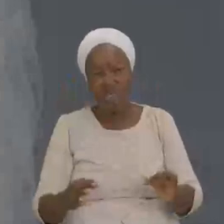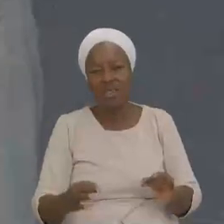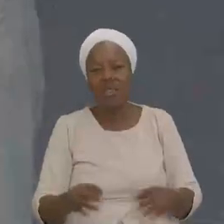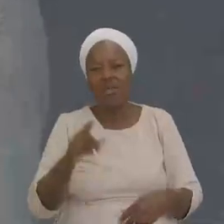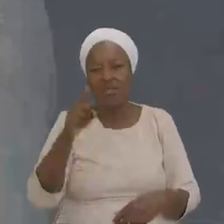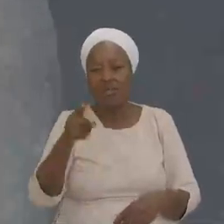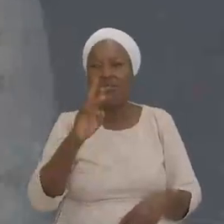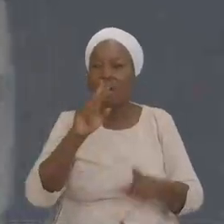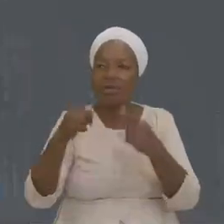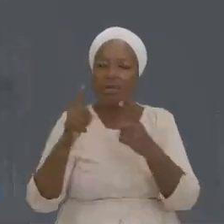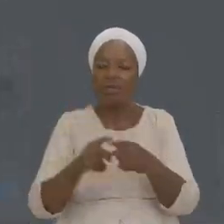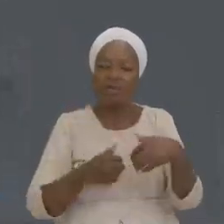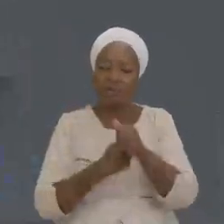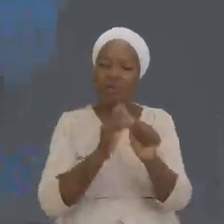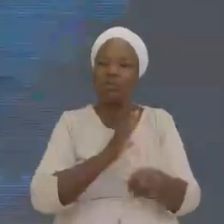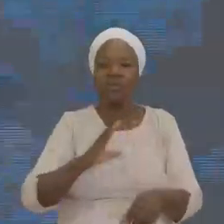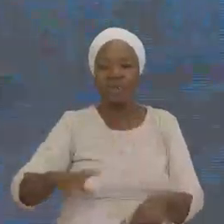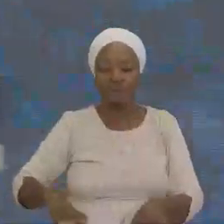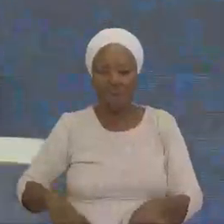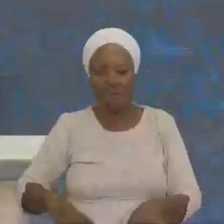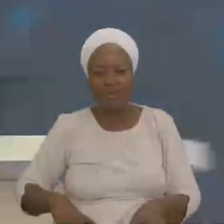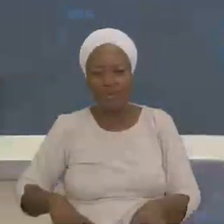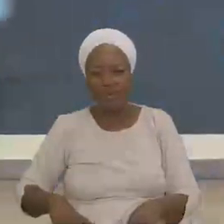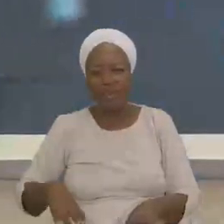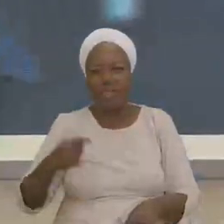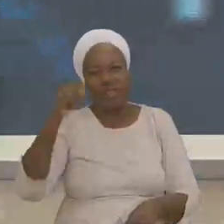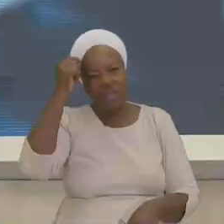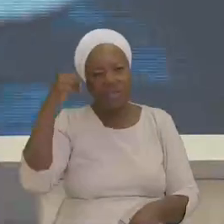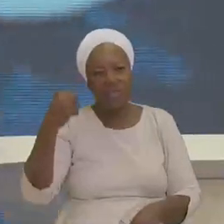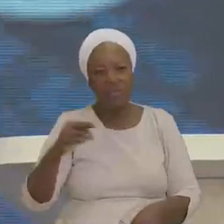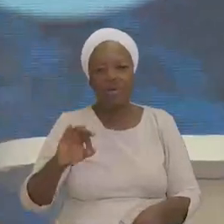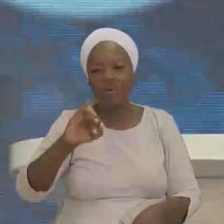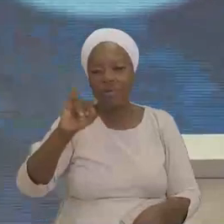Et tu dois prendre la décision que tu vas suivre Christ.